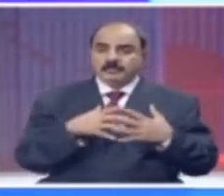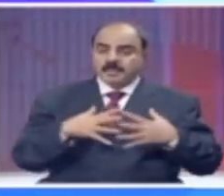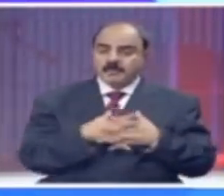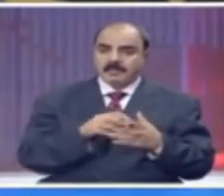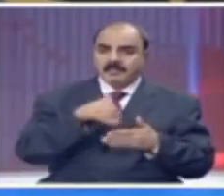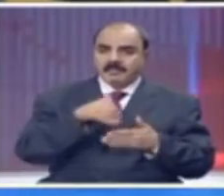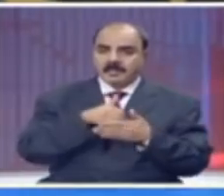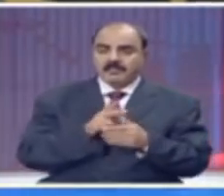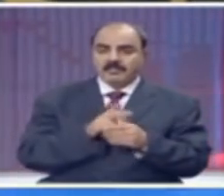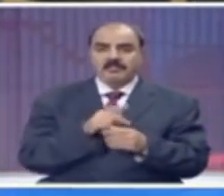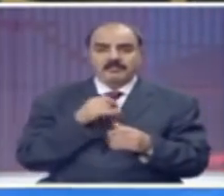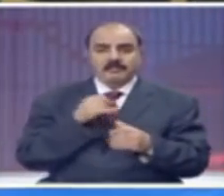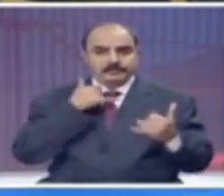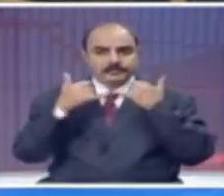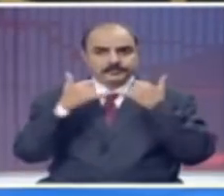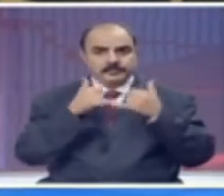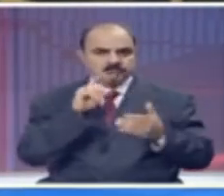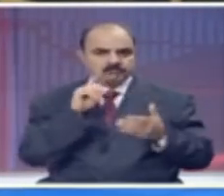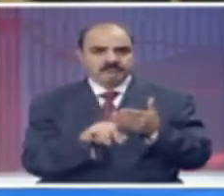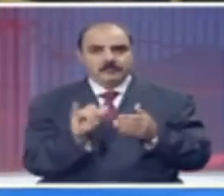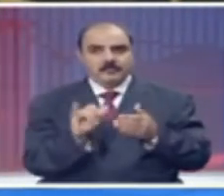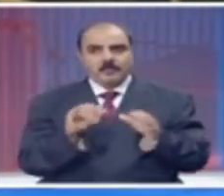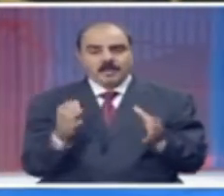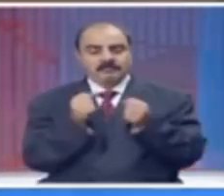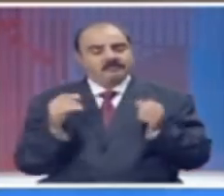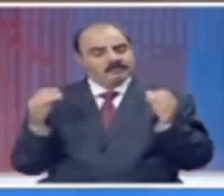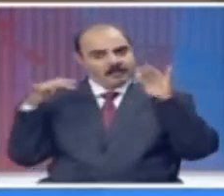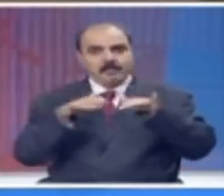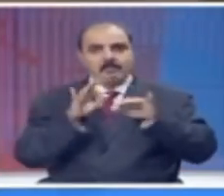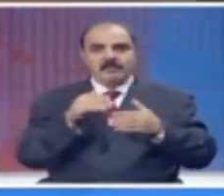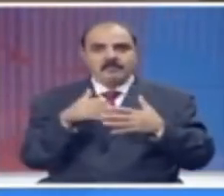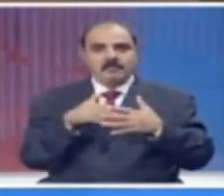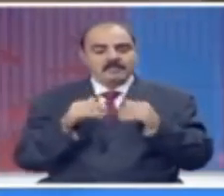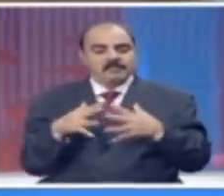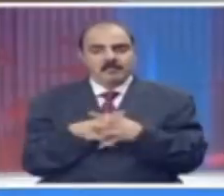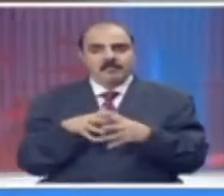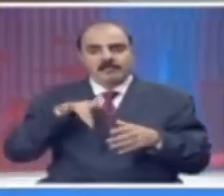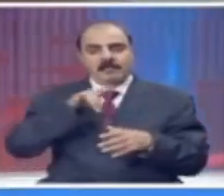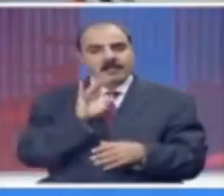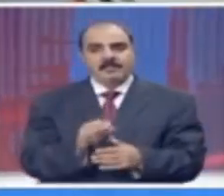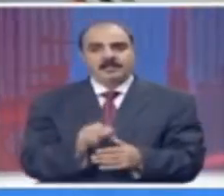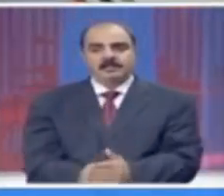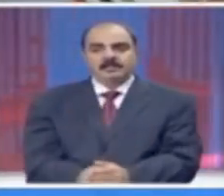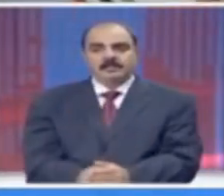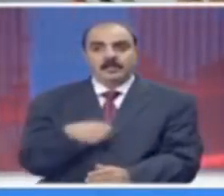الوطنية للانتخابات عبر الخط الساخن للتأكيد على أهمية المشاركة السياسية للمصريين المقيمين في